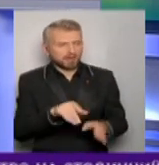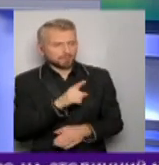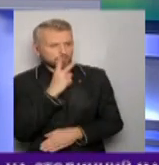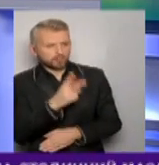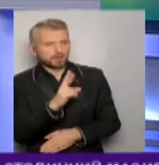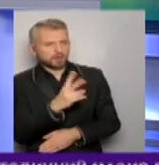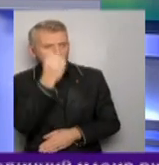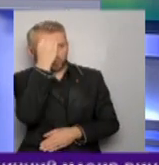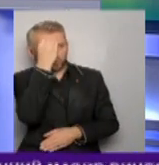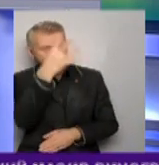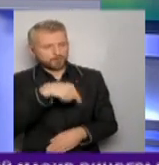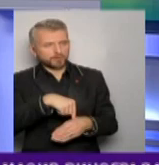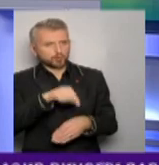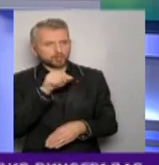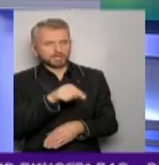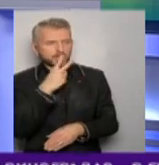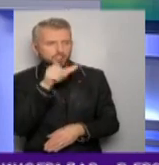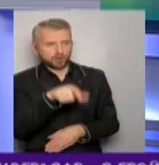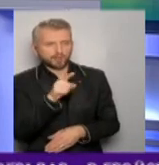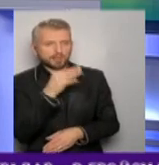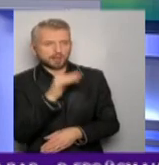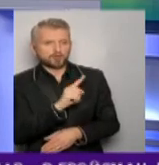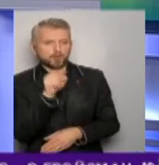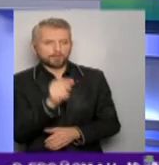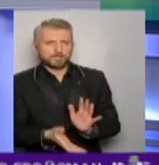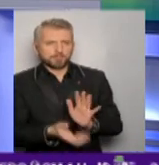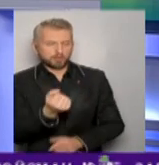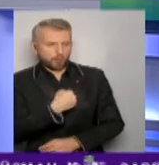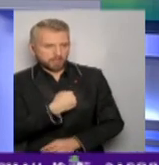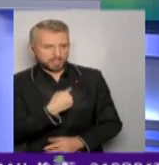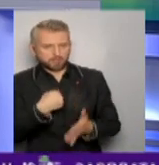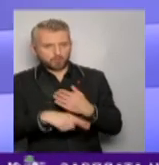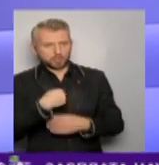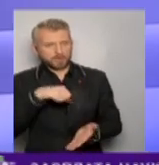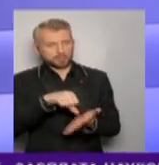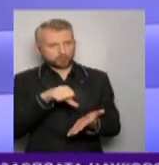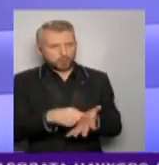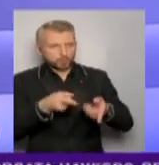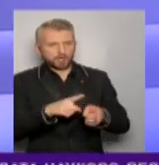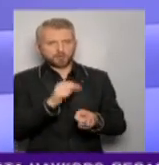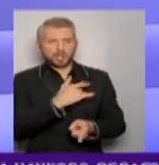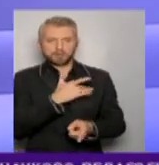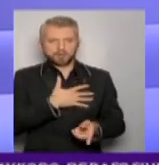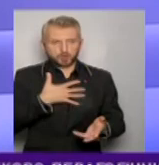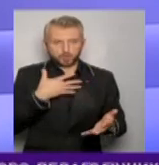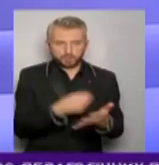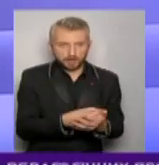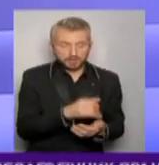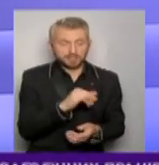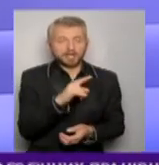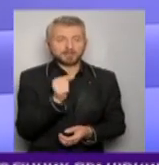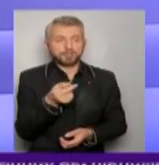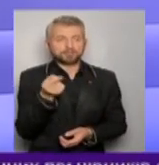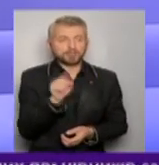мудро відчув цей глядач. Він сказав, що він підтримує мене, бо я виступаю справді за приватну власність і за